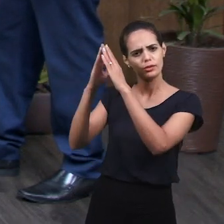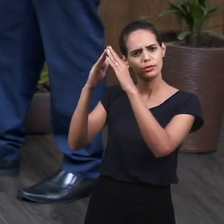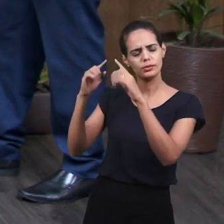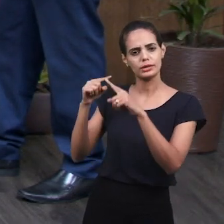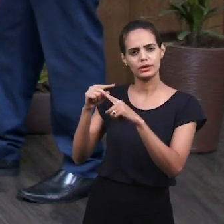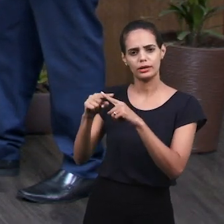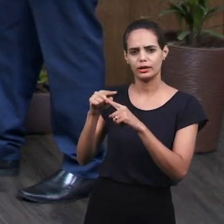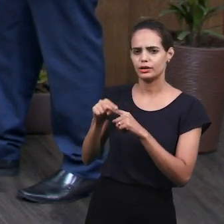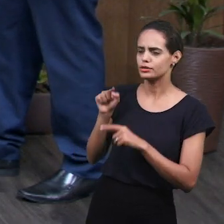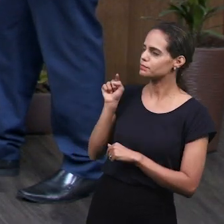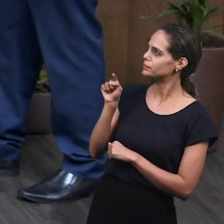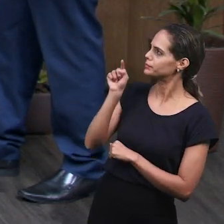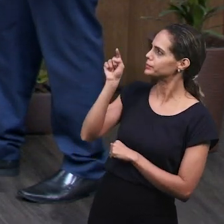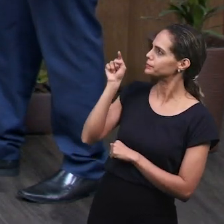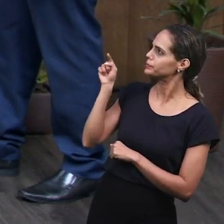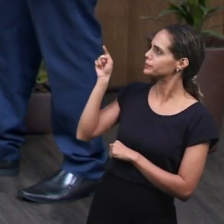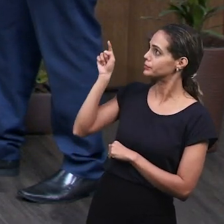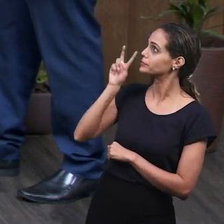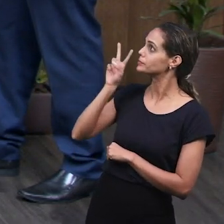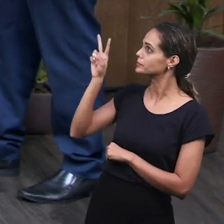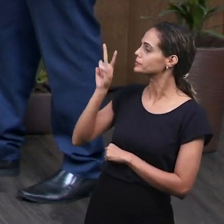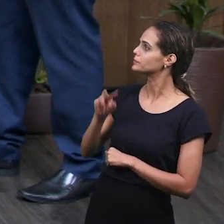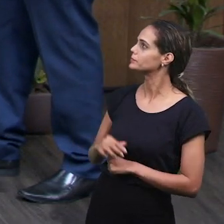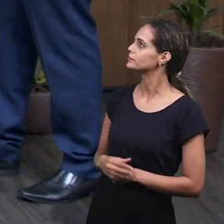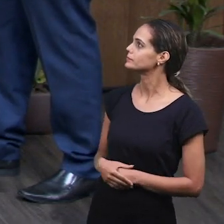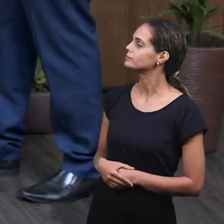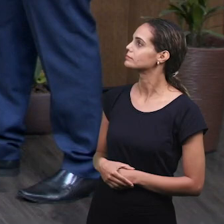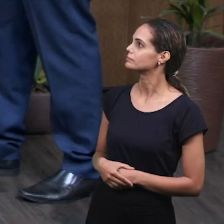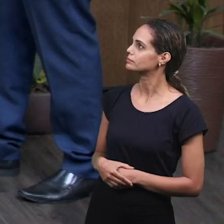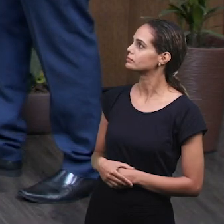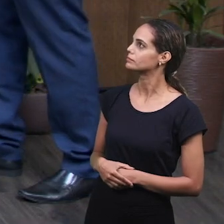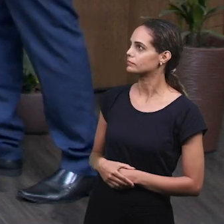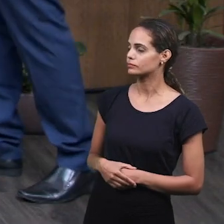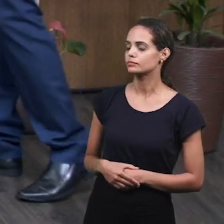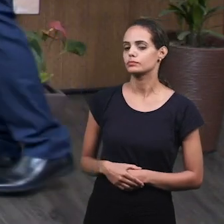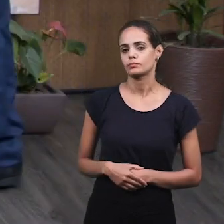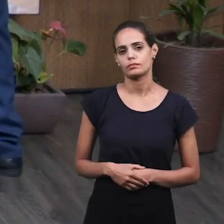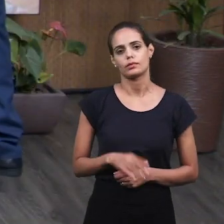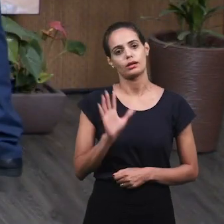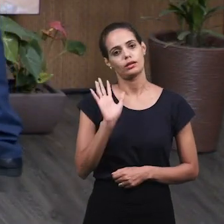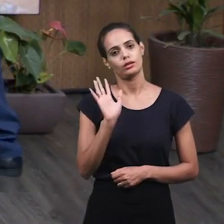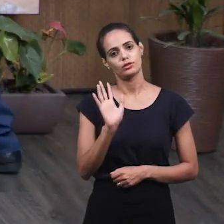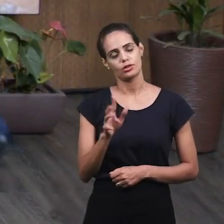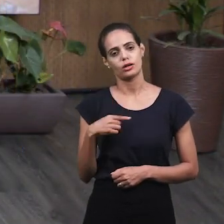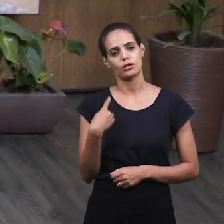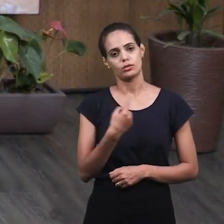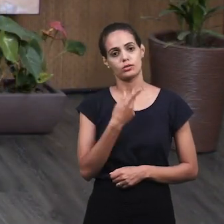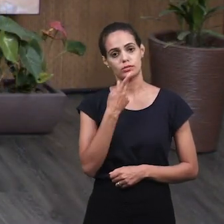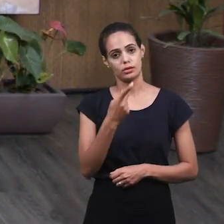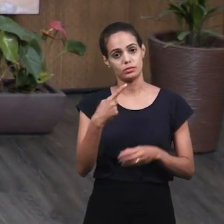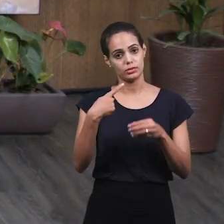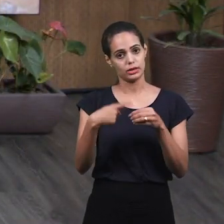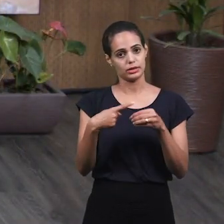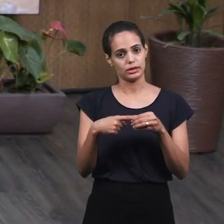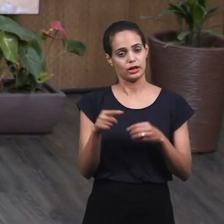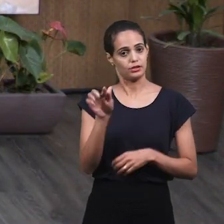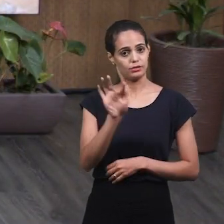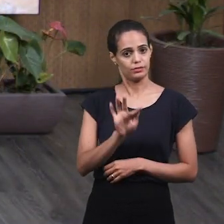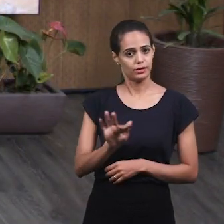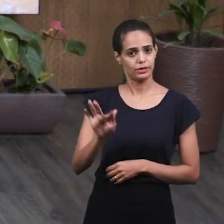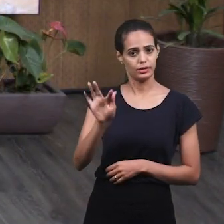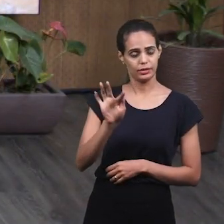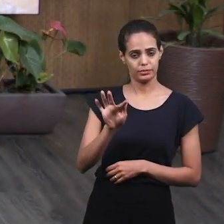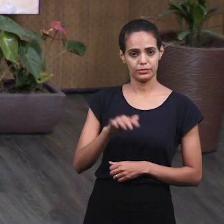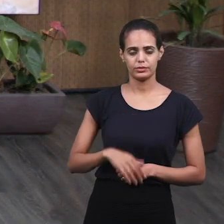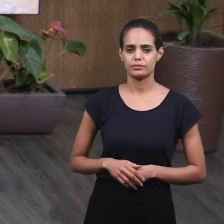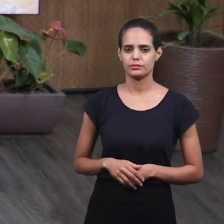endroits, comme nous avons cité la ville de Philippe, qui